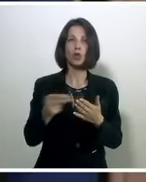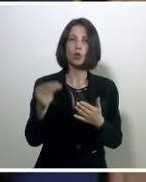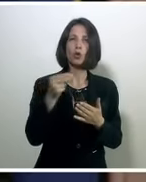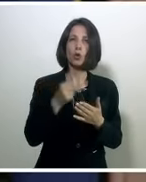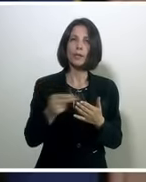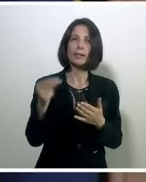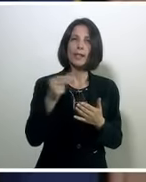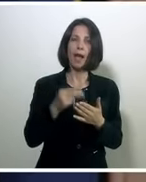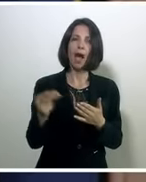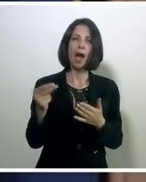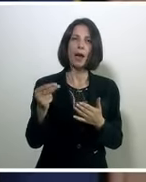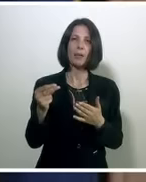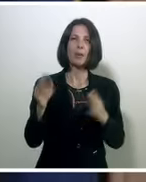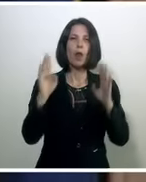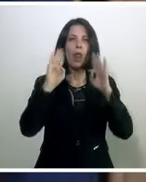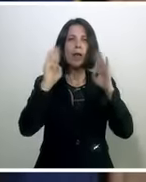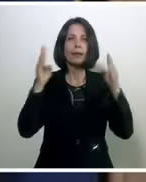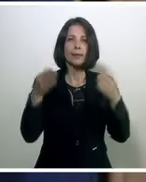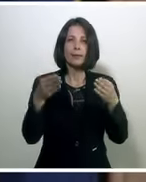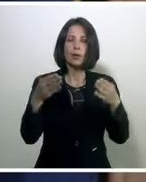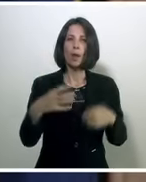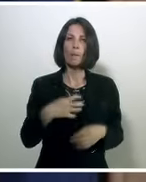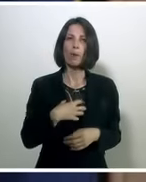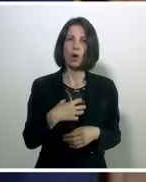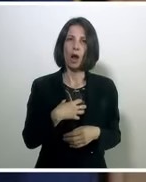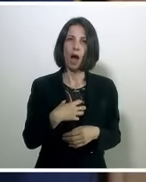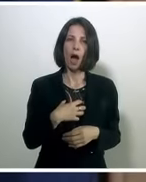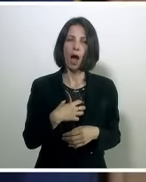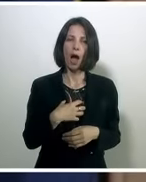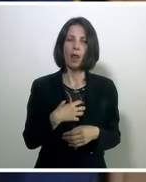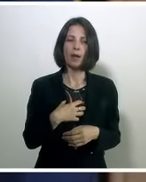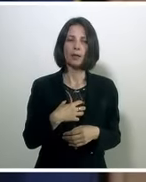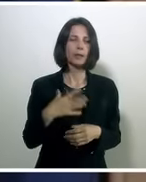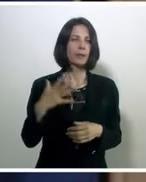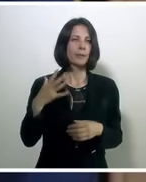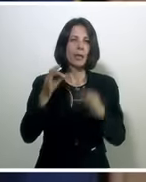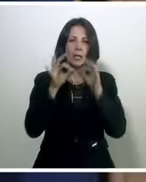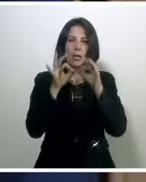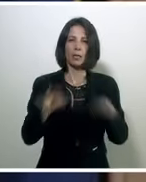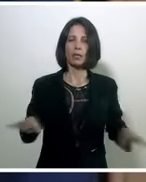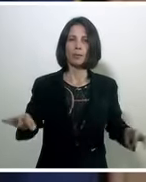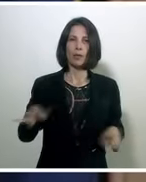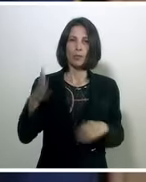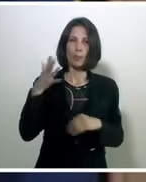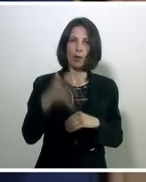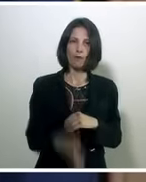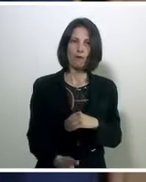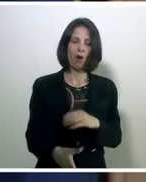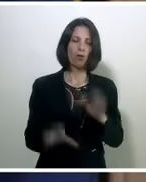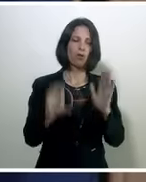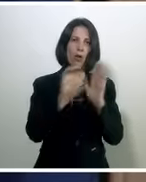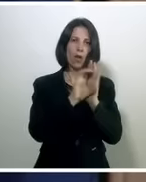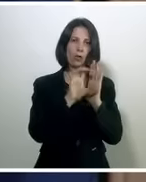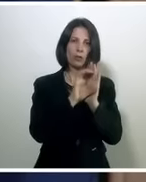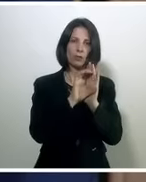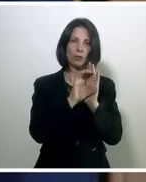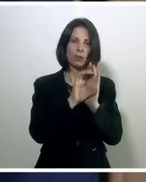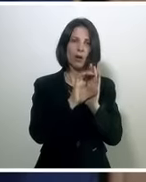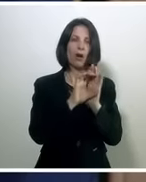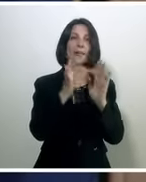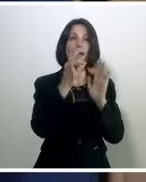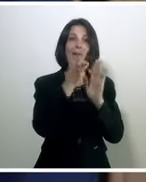espressa e sollecitata e il profondo rispetto per la costituzione e le sue regole due aspetti